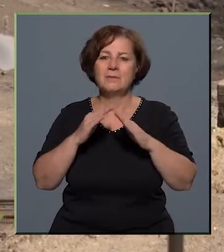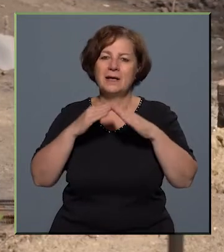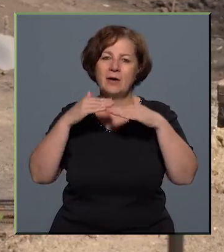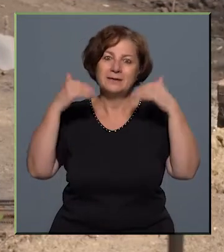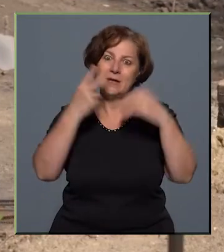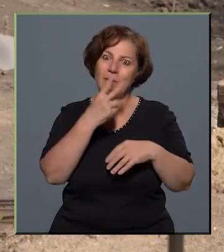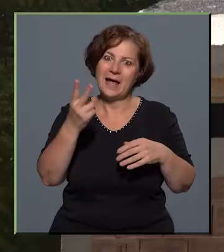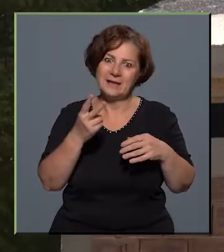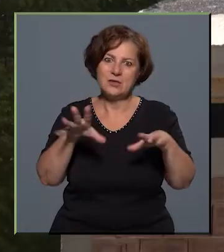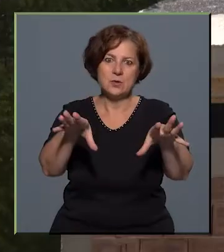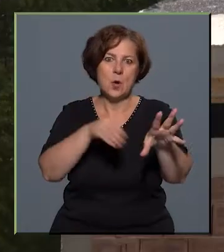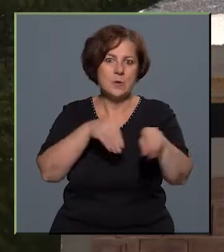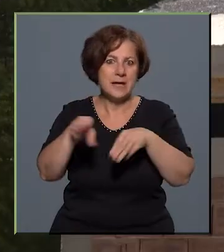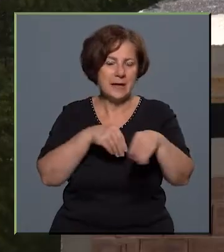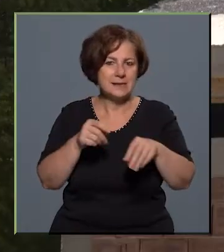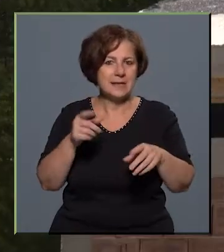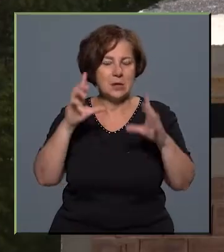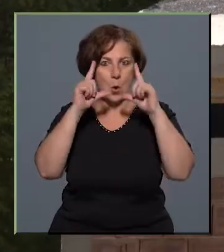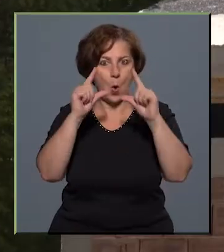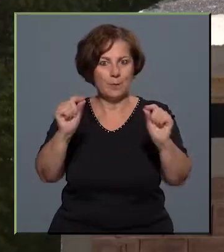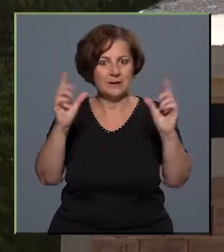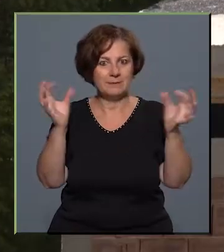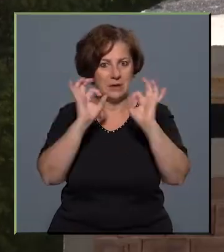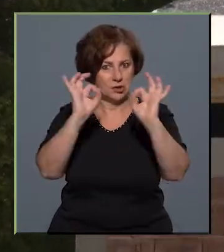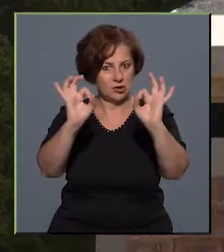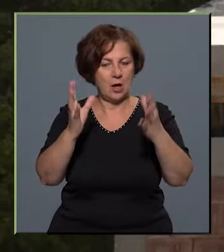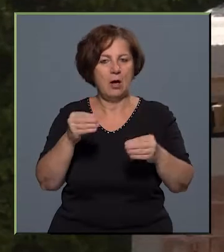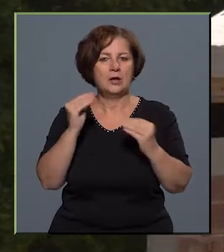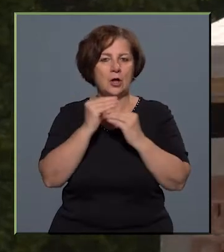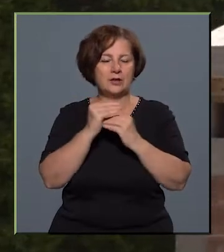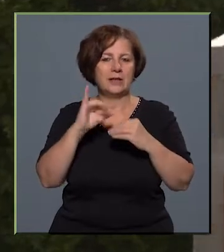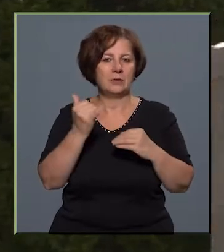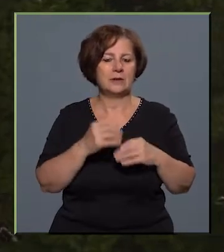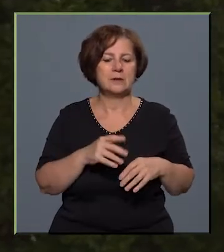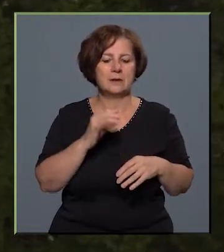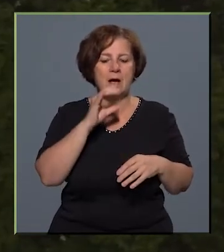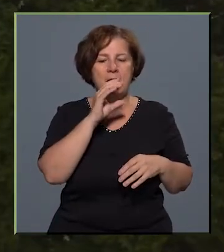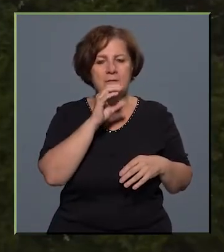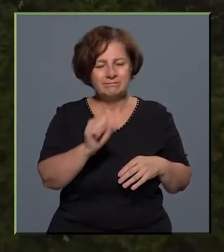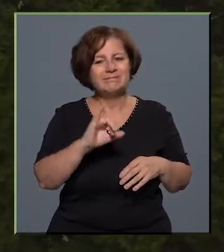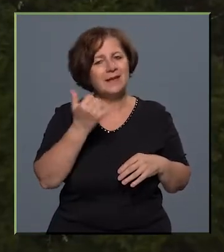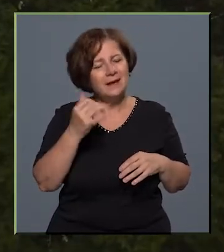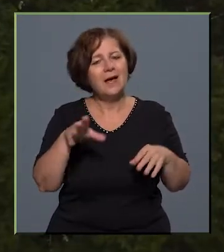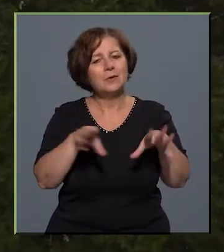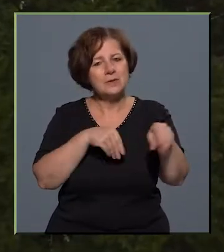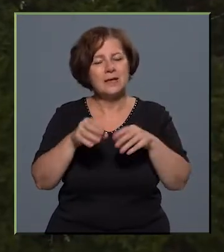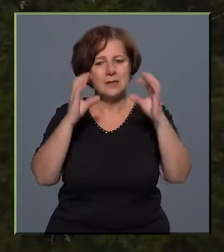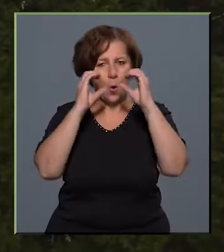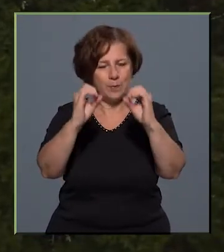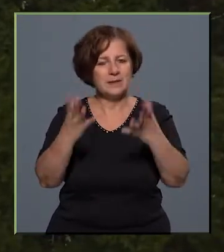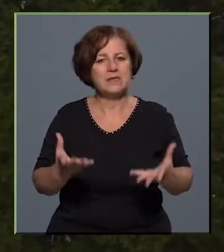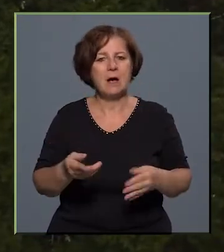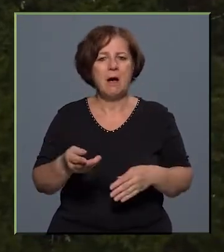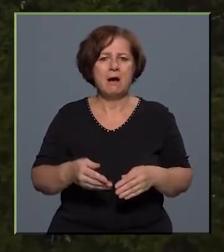derülátáshoz azért össze kell szedni az optimizmus tartalékokat, igaz-e? Össze kell szedni. Nem tettünk mást az